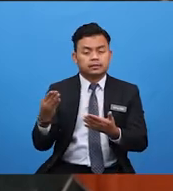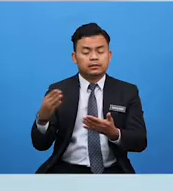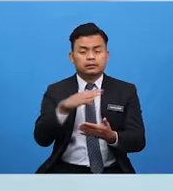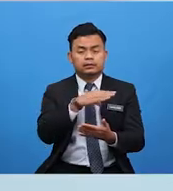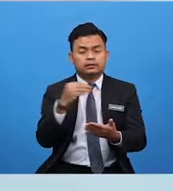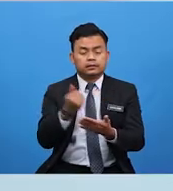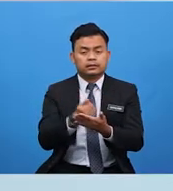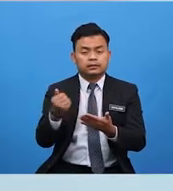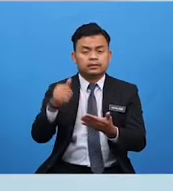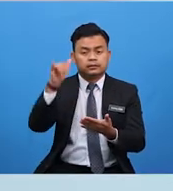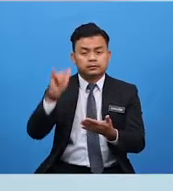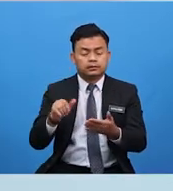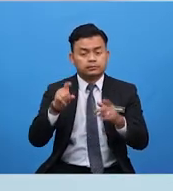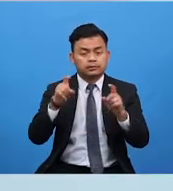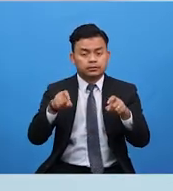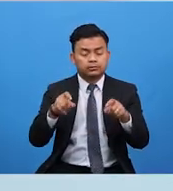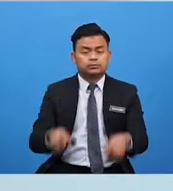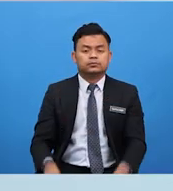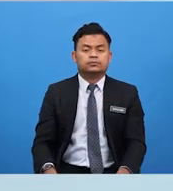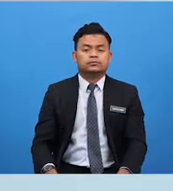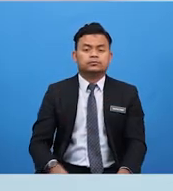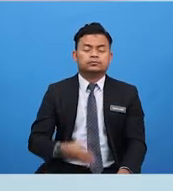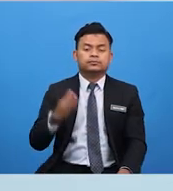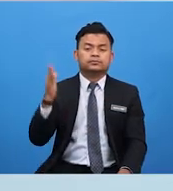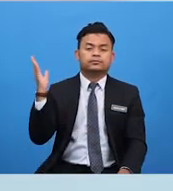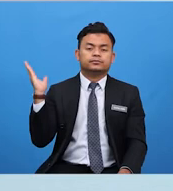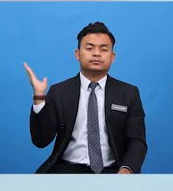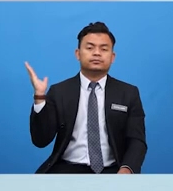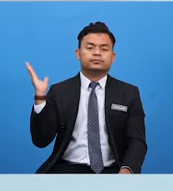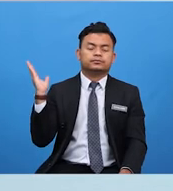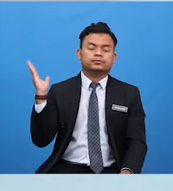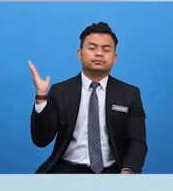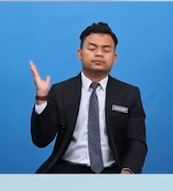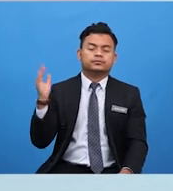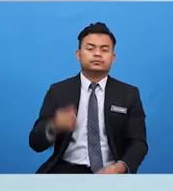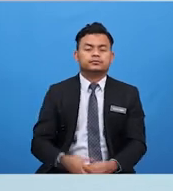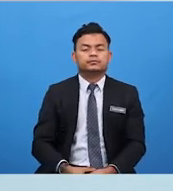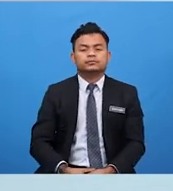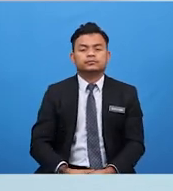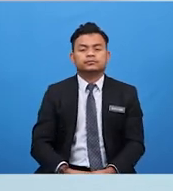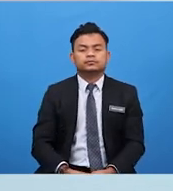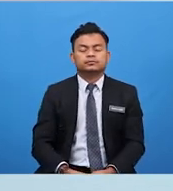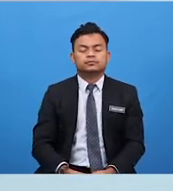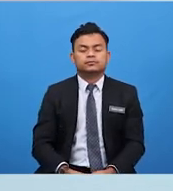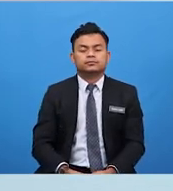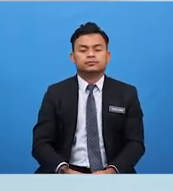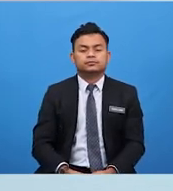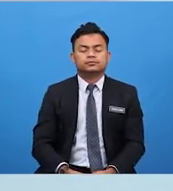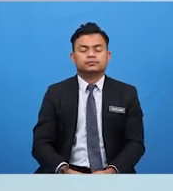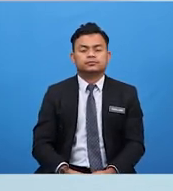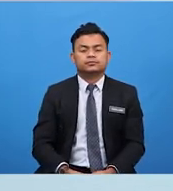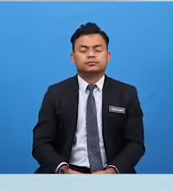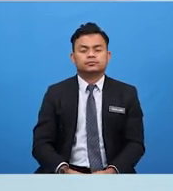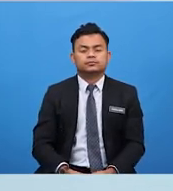iaitu kain yang telah dicuci dengan bersih, bahan pelembut kain, baldi dan bekas